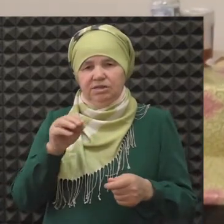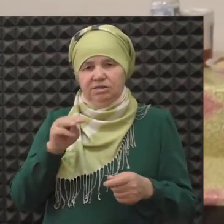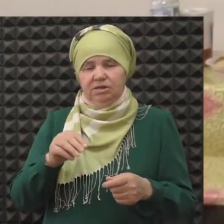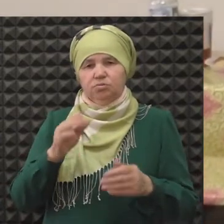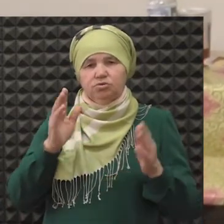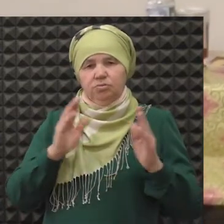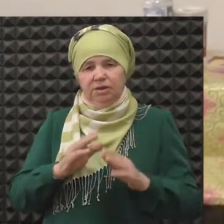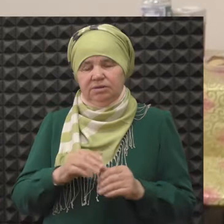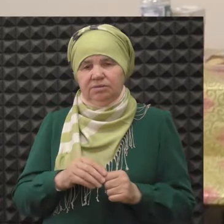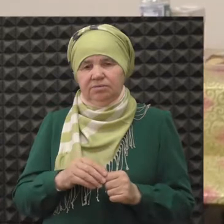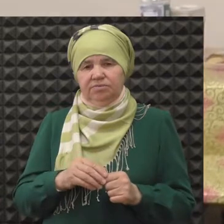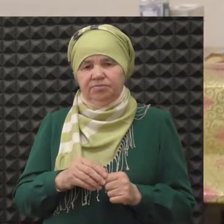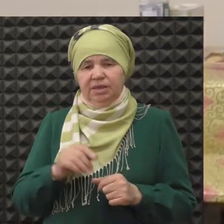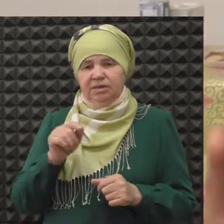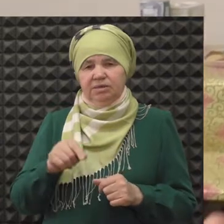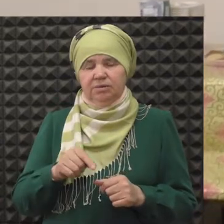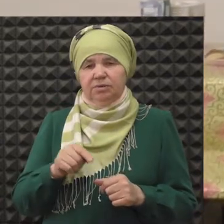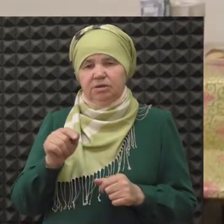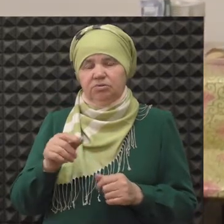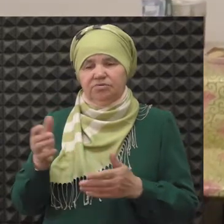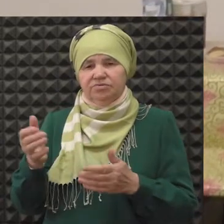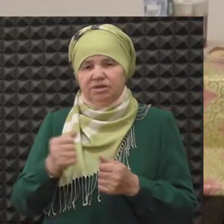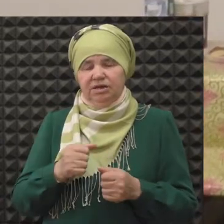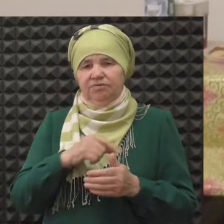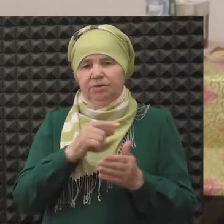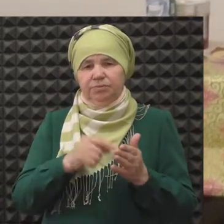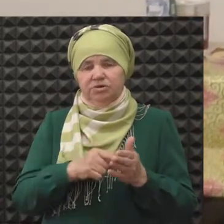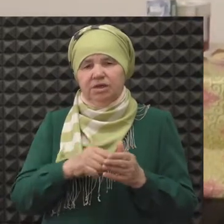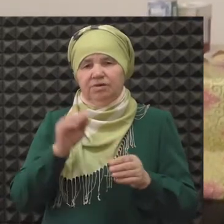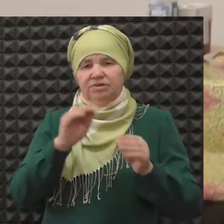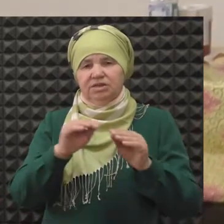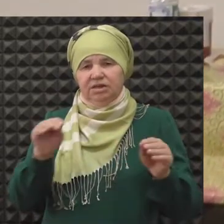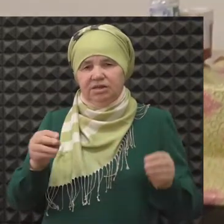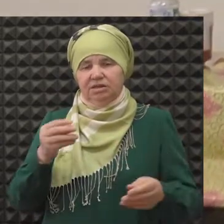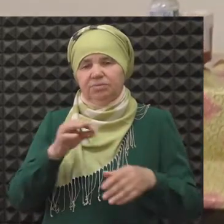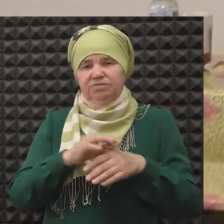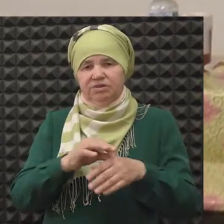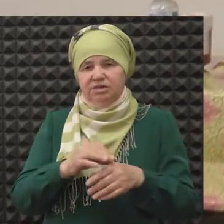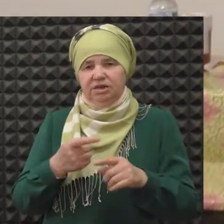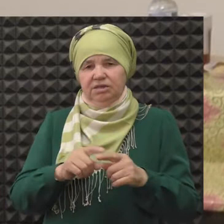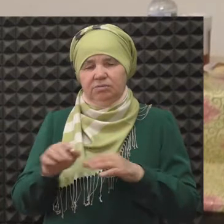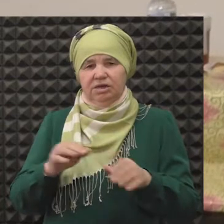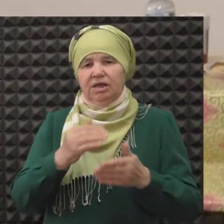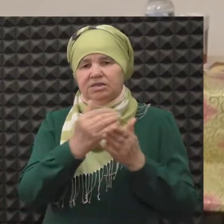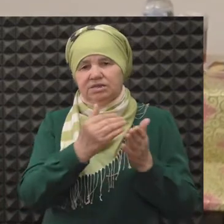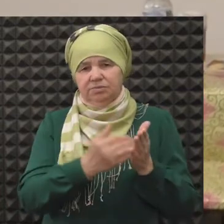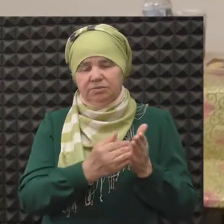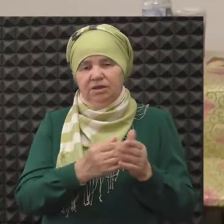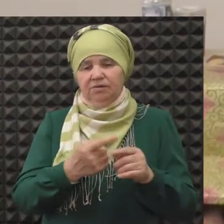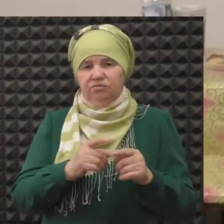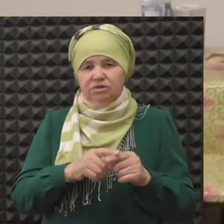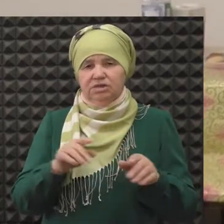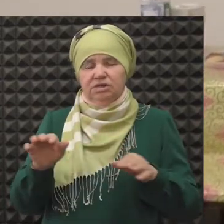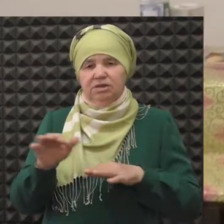мусульман. Там оттуда мы взяли вопросы викторины, оттуда взяли темы, вот эти